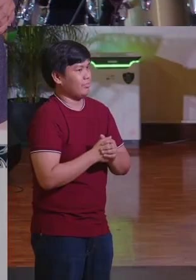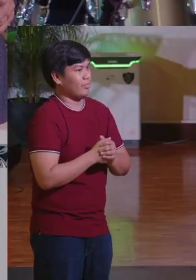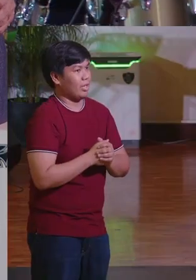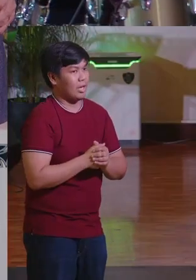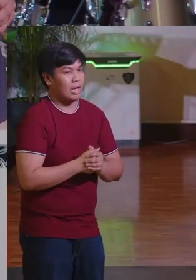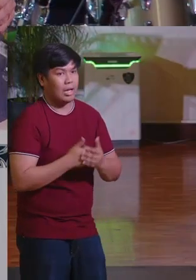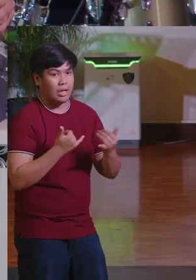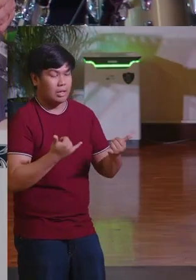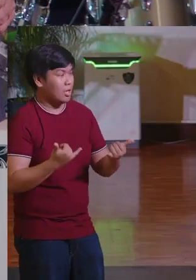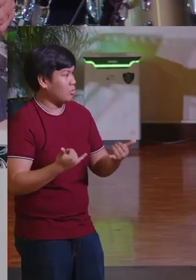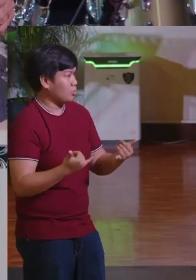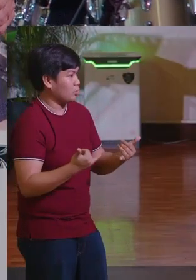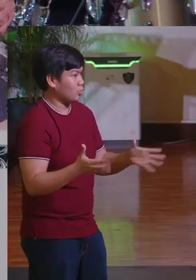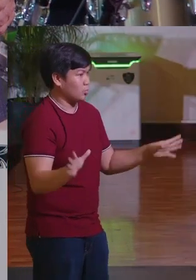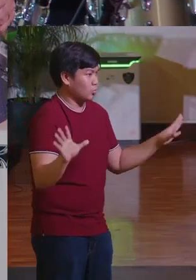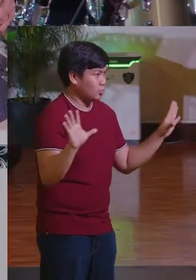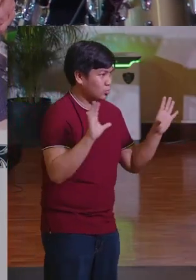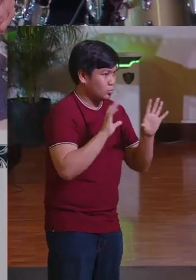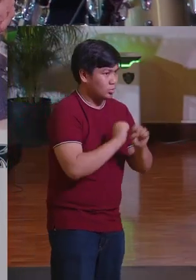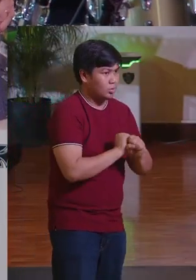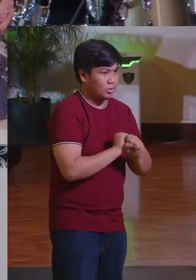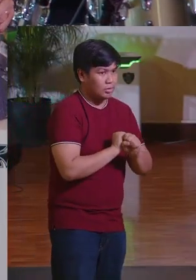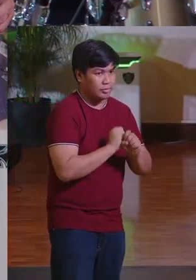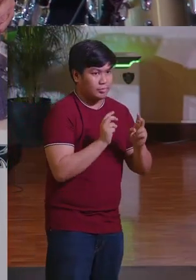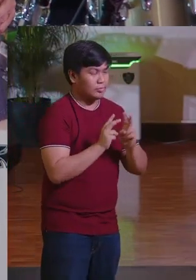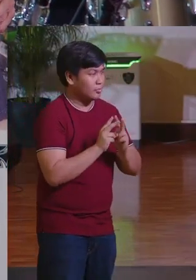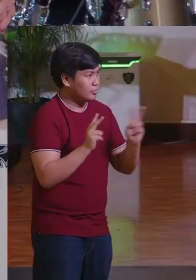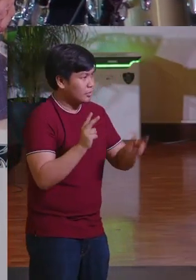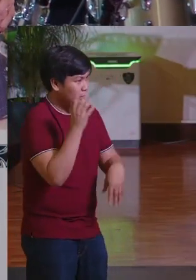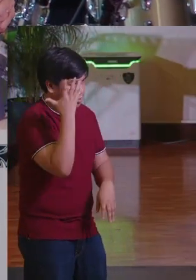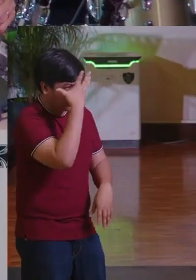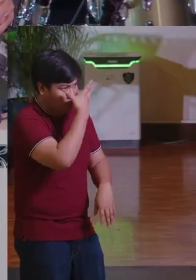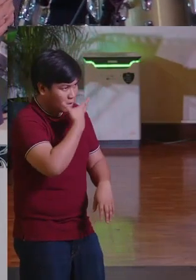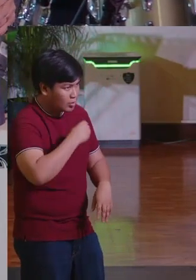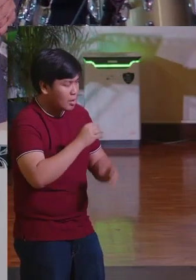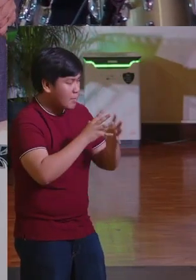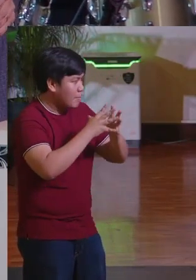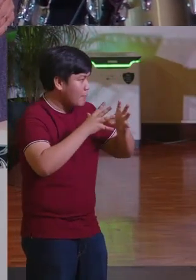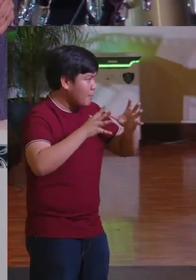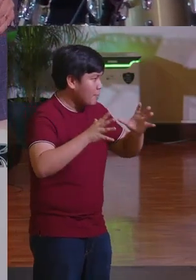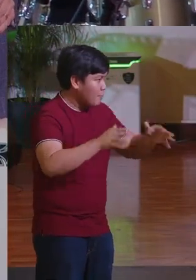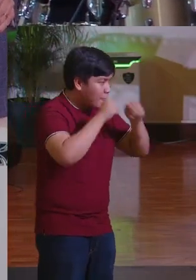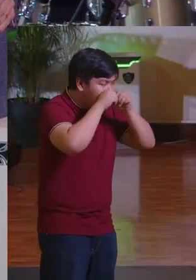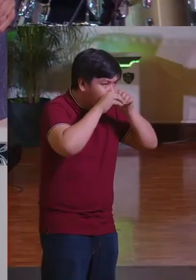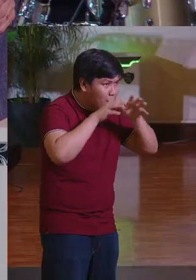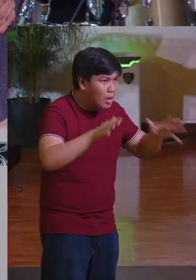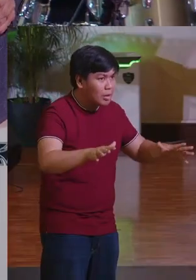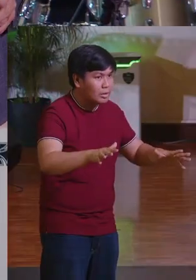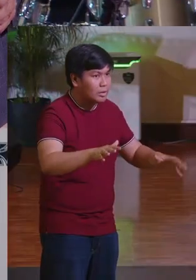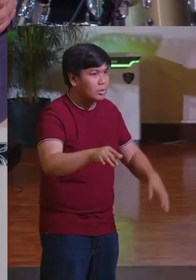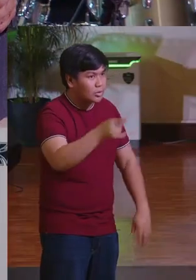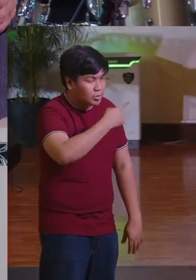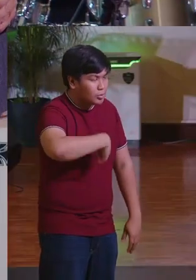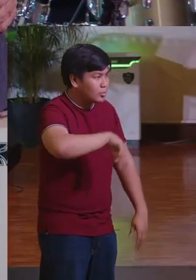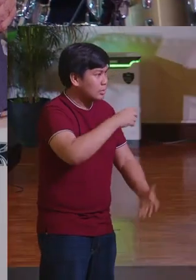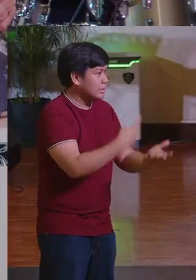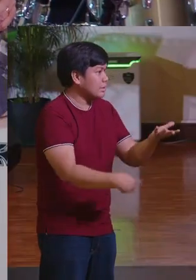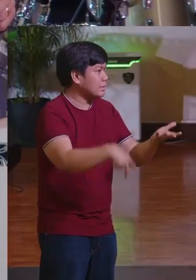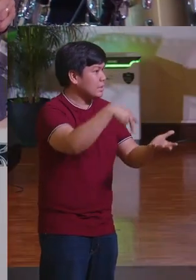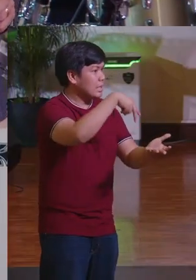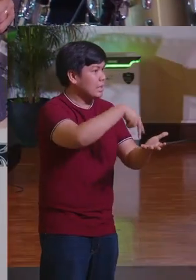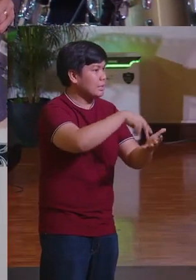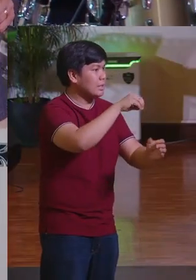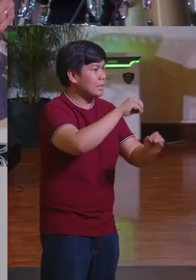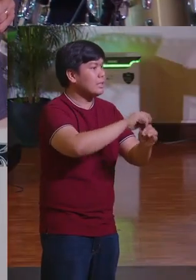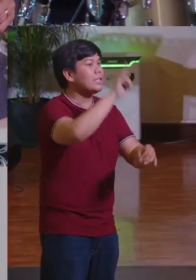Bilang huling hamon sa atin, napakaganda at napakalaking pagpapala na tayo ay nakatayo sa walang humpay na biyaya ng